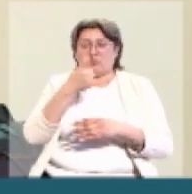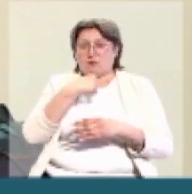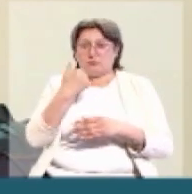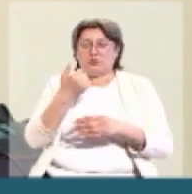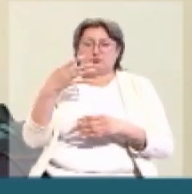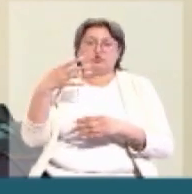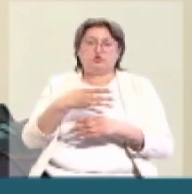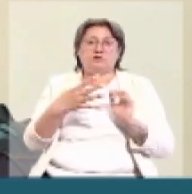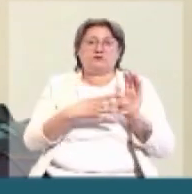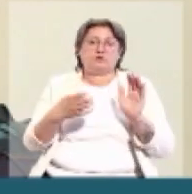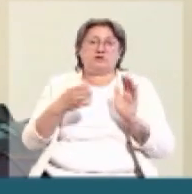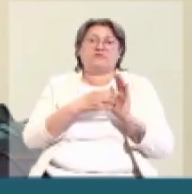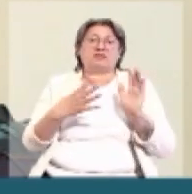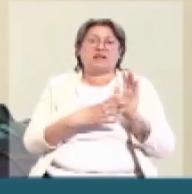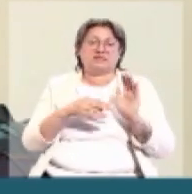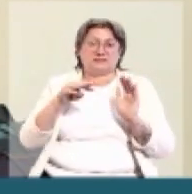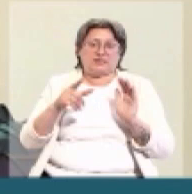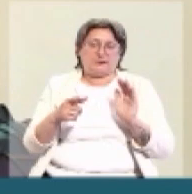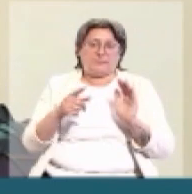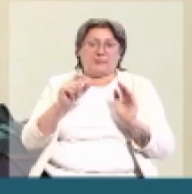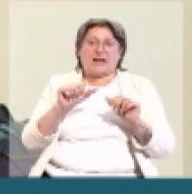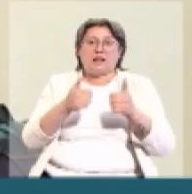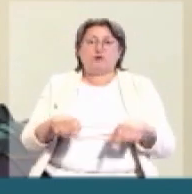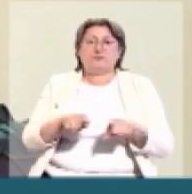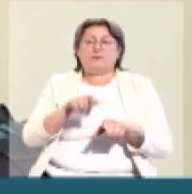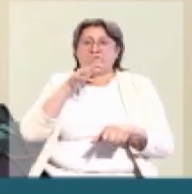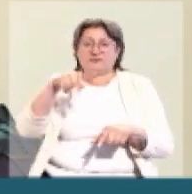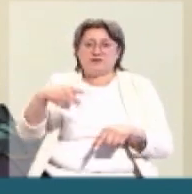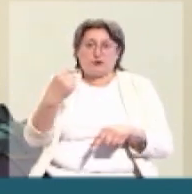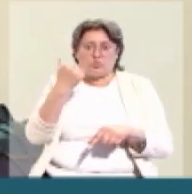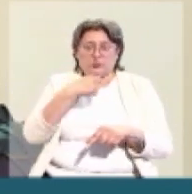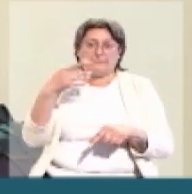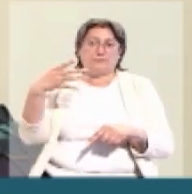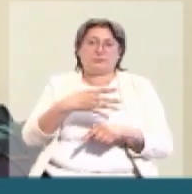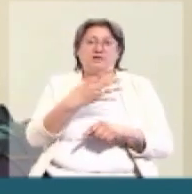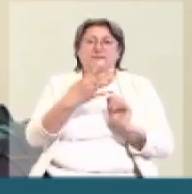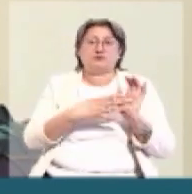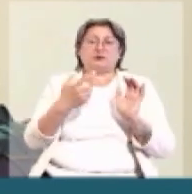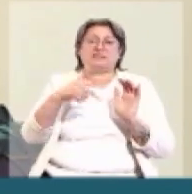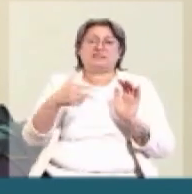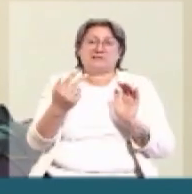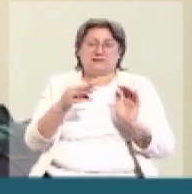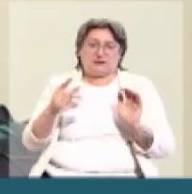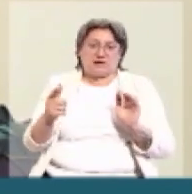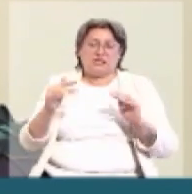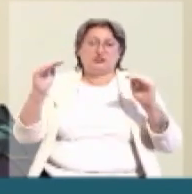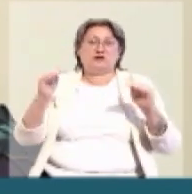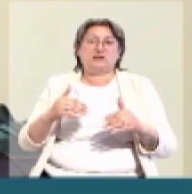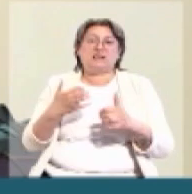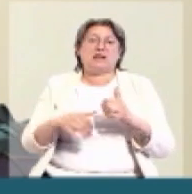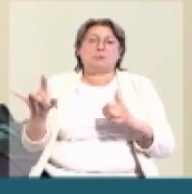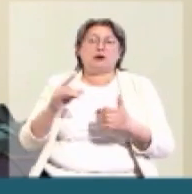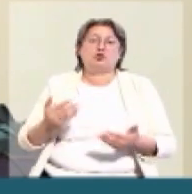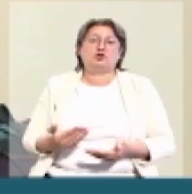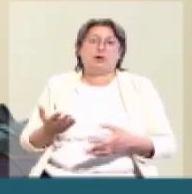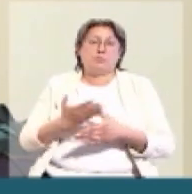составил 4919 тенге А за аналогичный период 22 года 4933 тенге снижение среднего